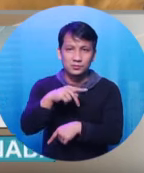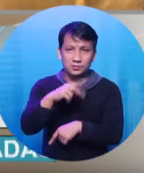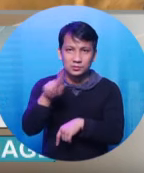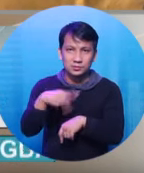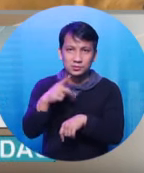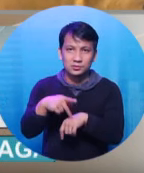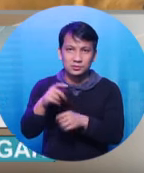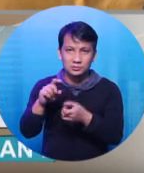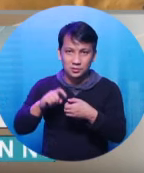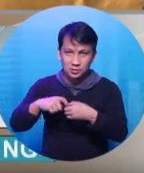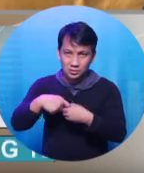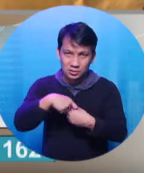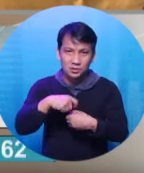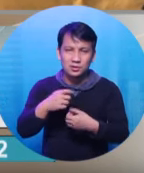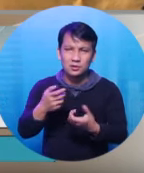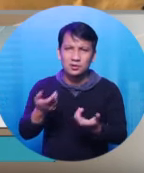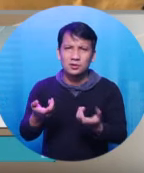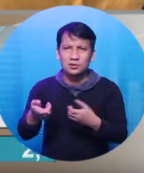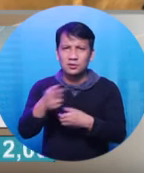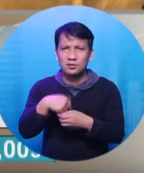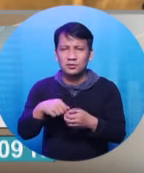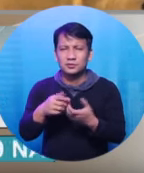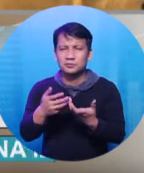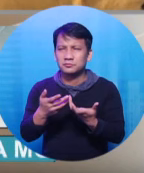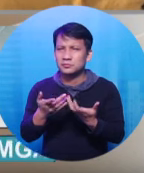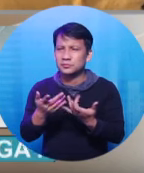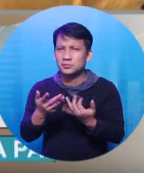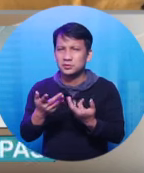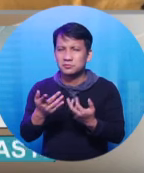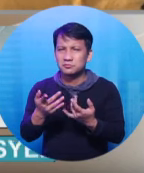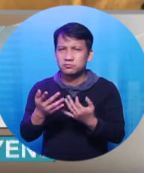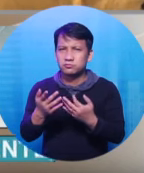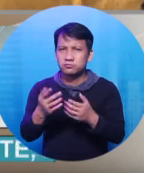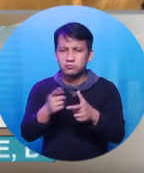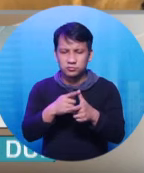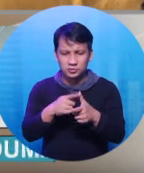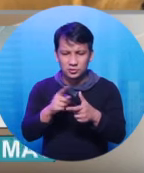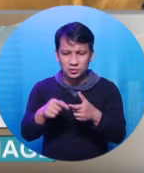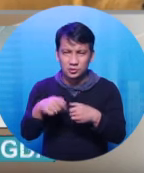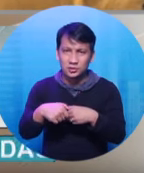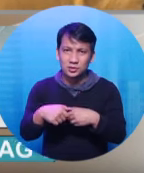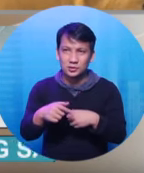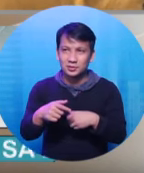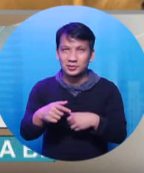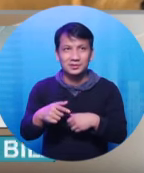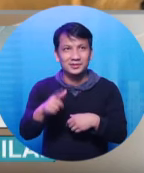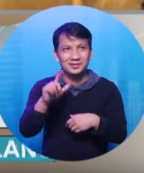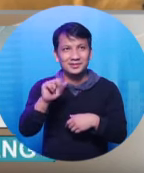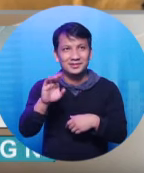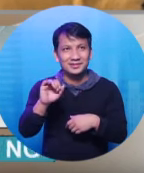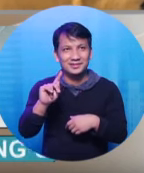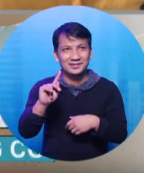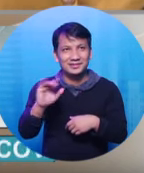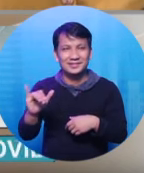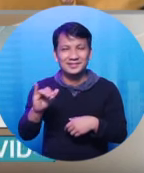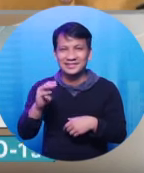mga sardinas, yung mga tawag nito, yung... Lucky me. Ay, nasabi ko na. Opo. Opo.